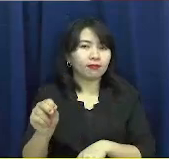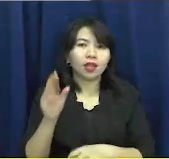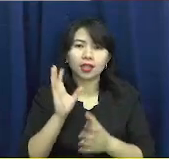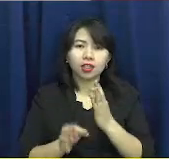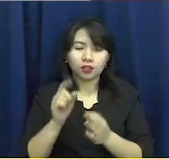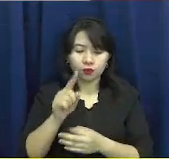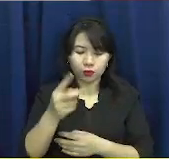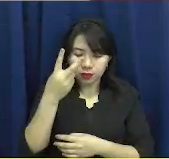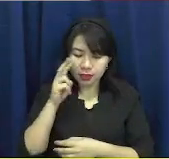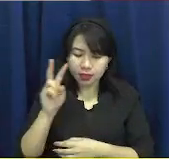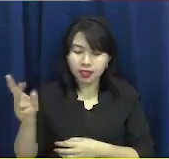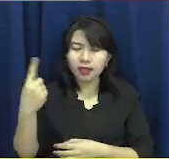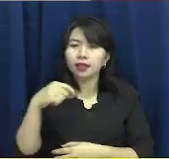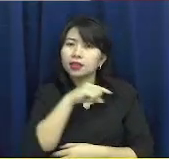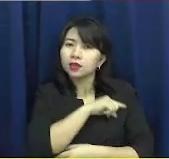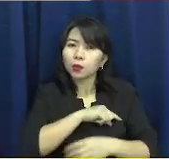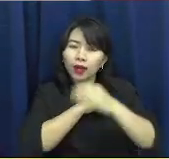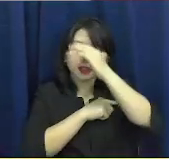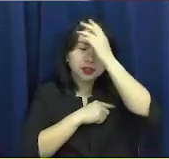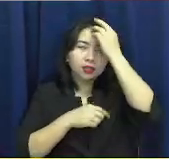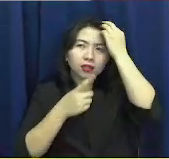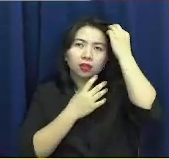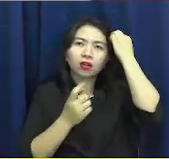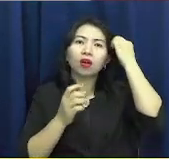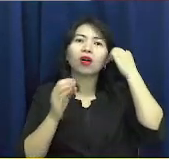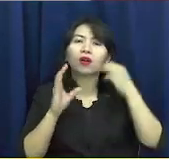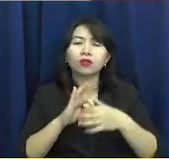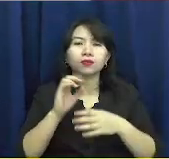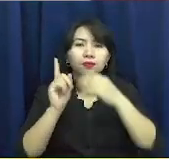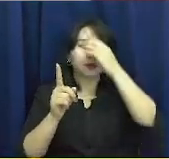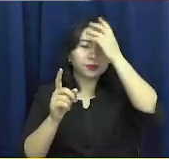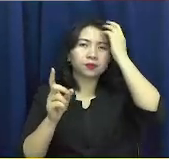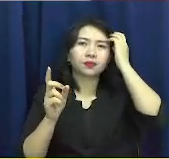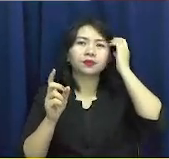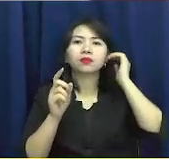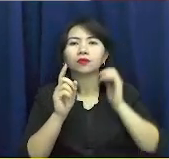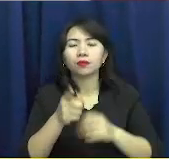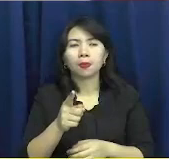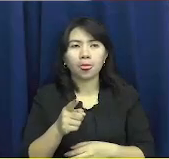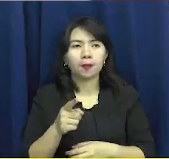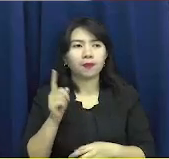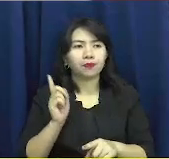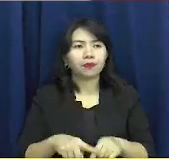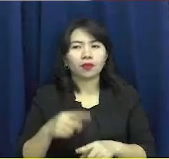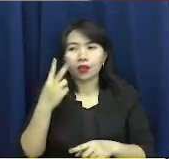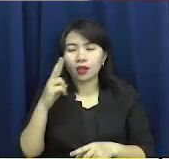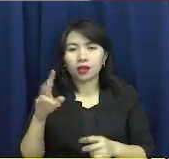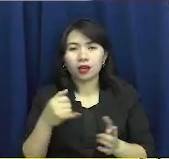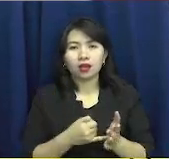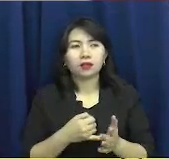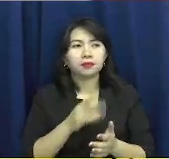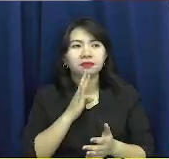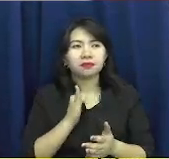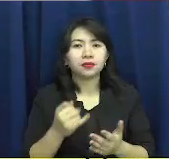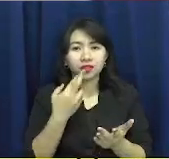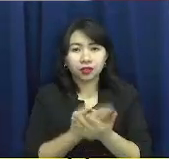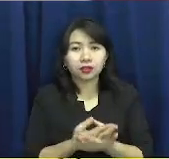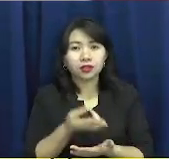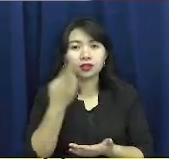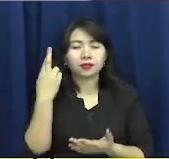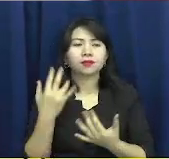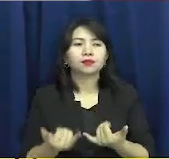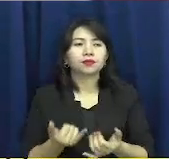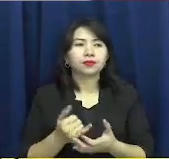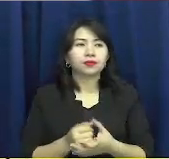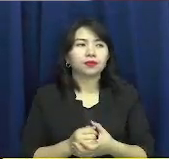Gusto mo nang makita ang quality ng simbahan na yan? Hindi mo yan makikita kung sa yaman ng mga miyembro ng simbahan.